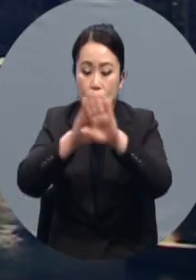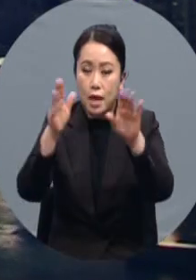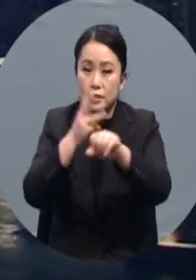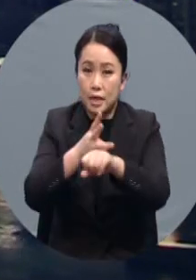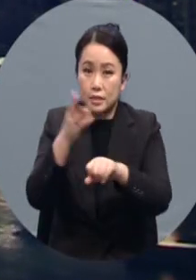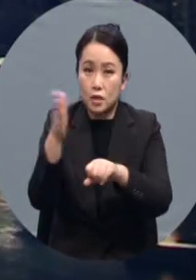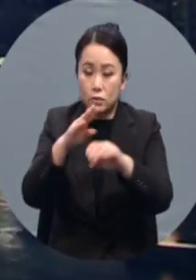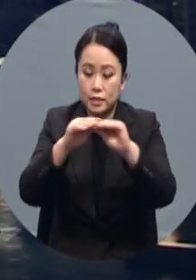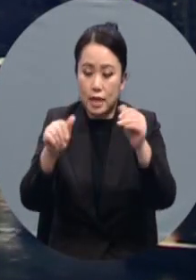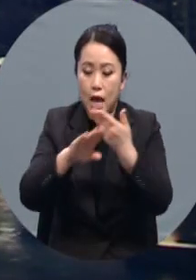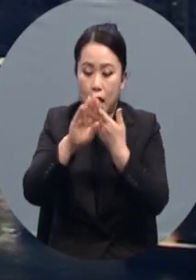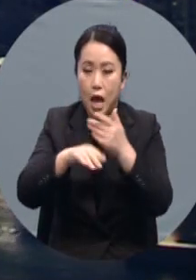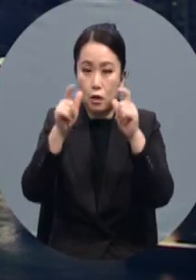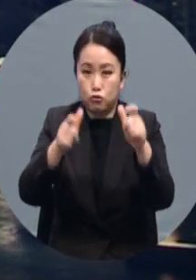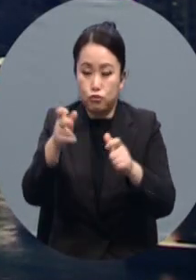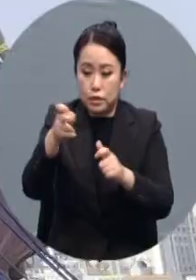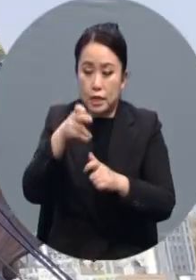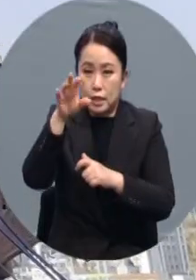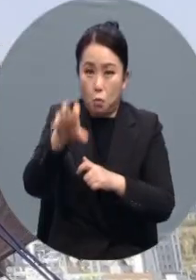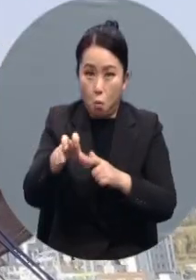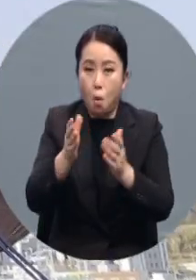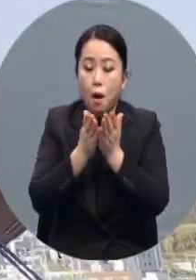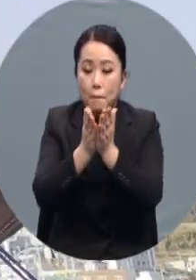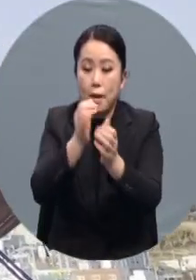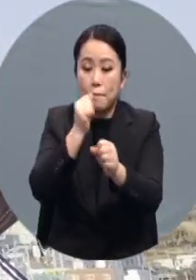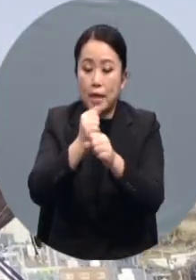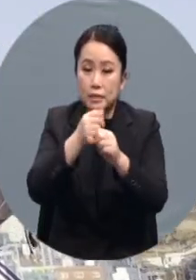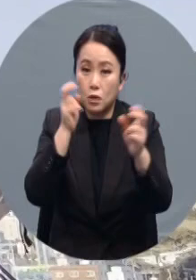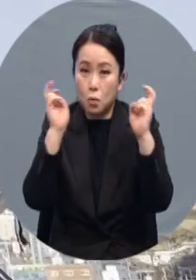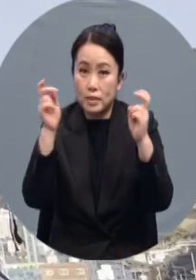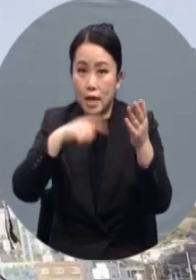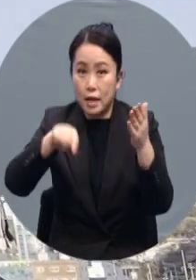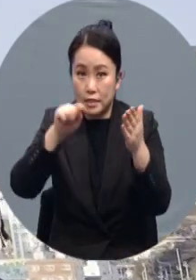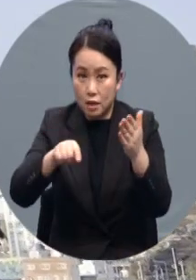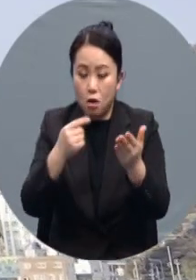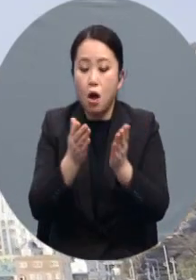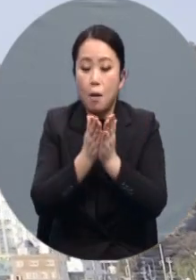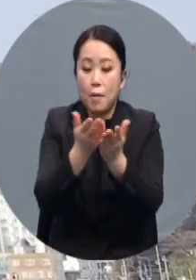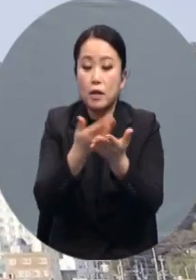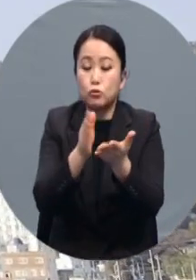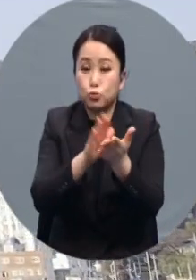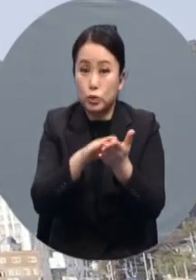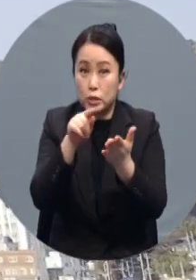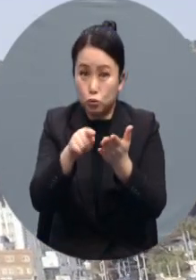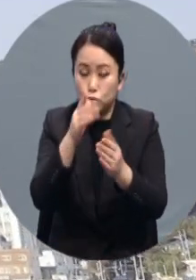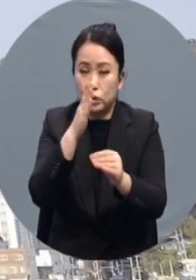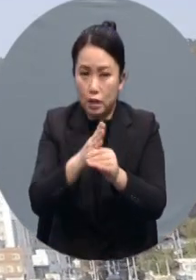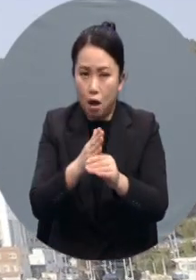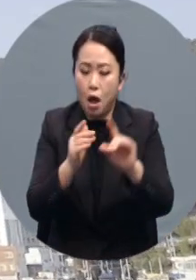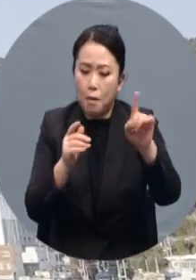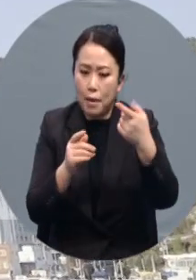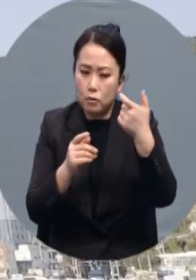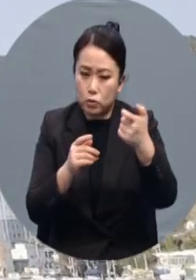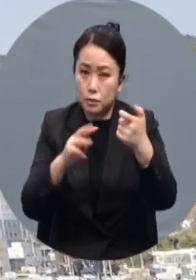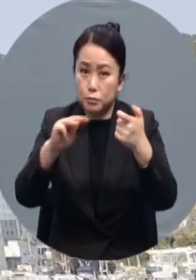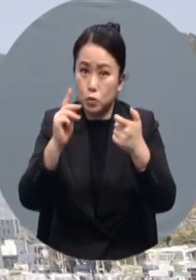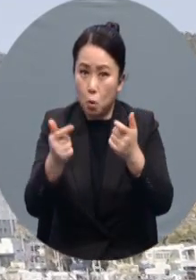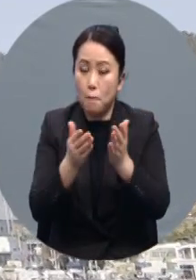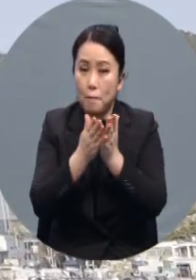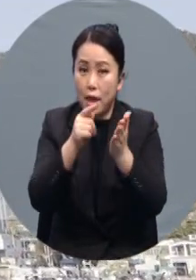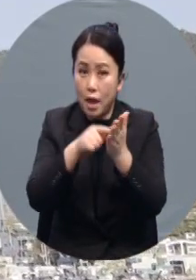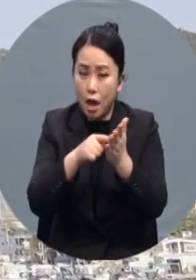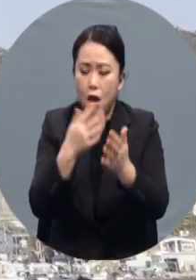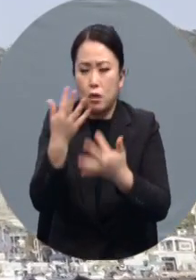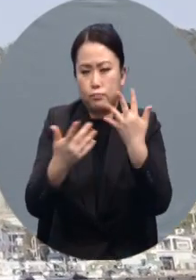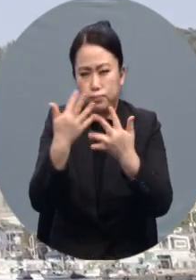오늘 낮 3시쯤 서하구 다대동의 한 조선업체 안에서 수리 중이던 160톤짜리 선박에 불이 나 2시간 만에 큰